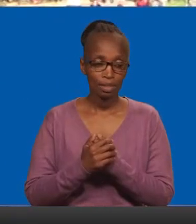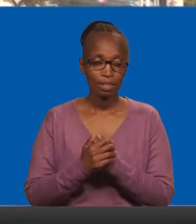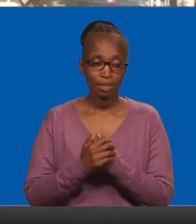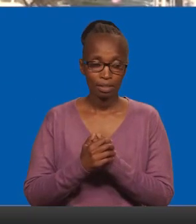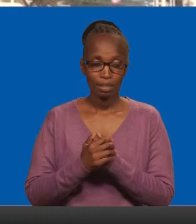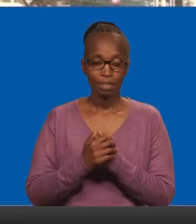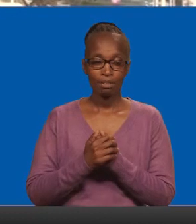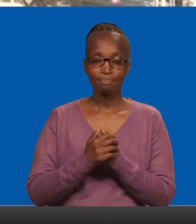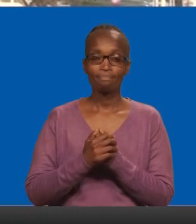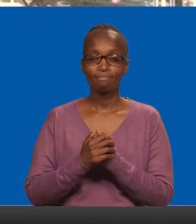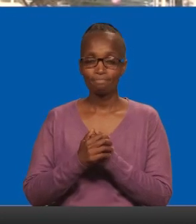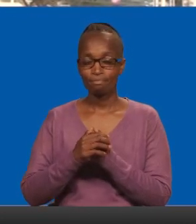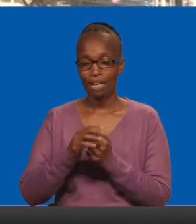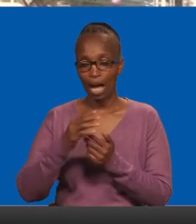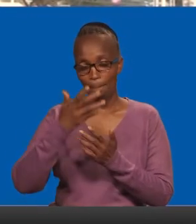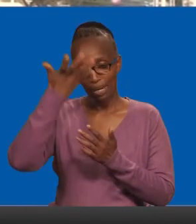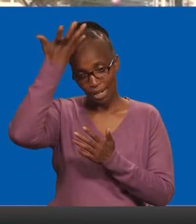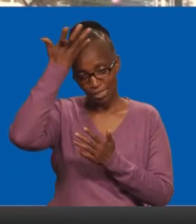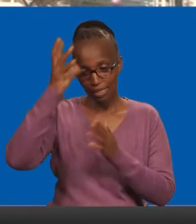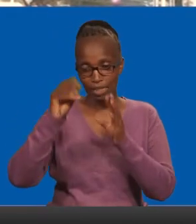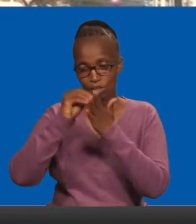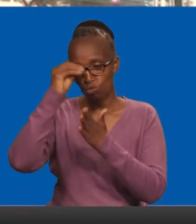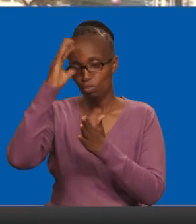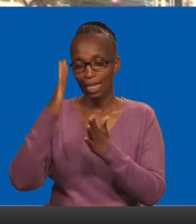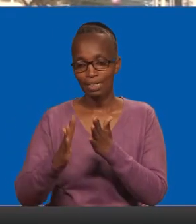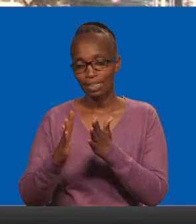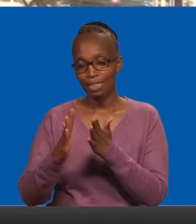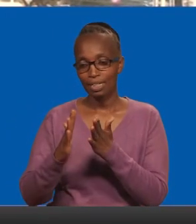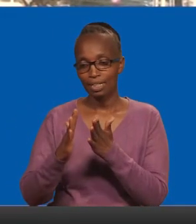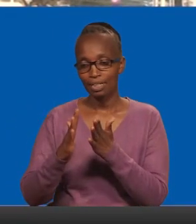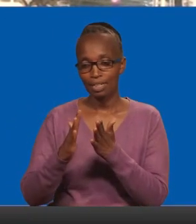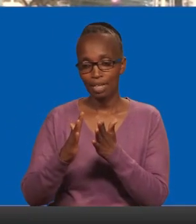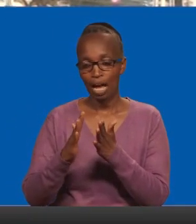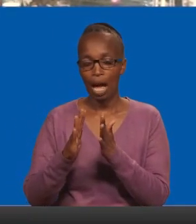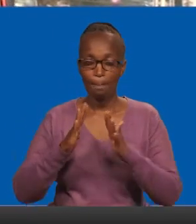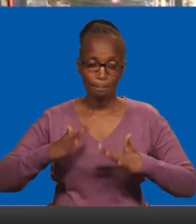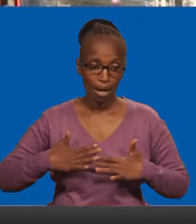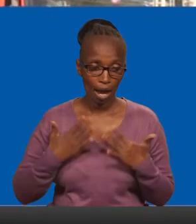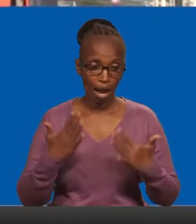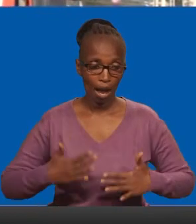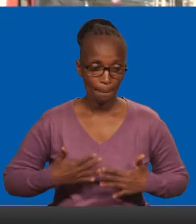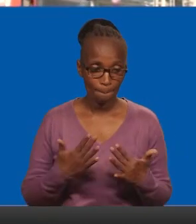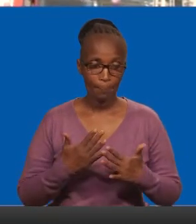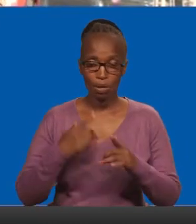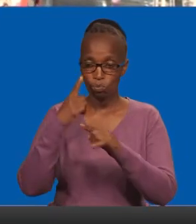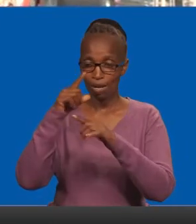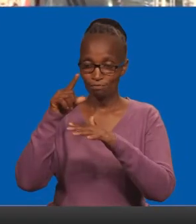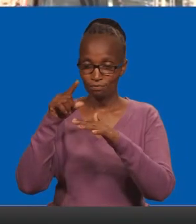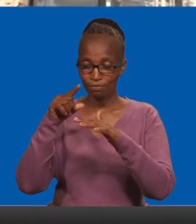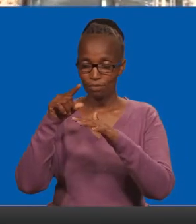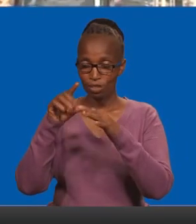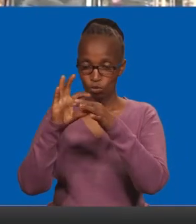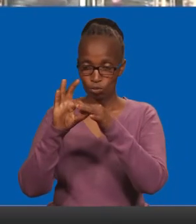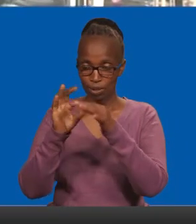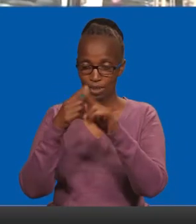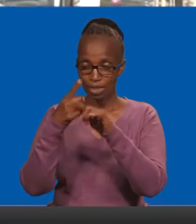mgumu. So I'm really grateful that we got to 2024, and my hopes for this year are a